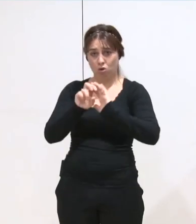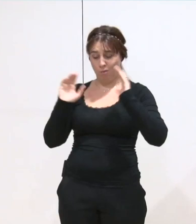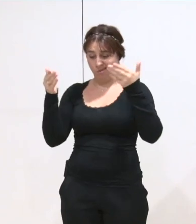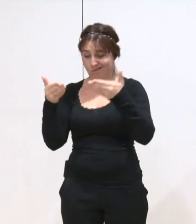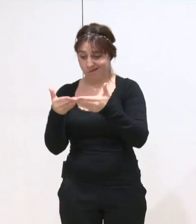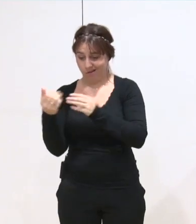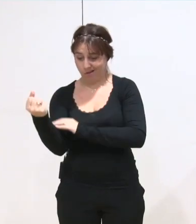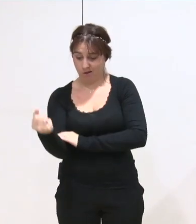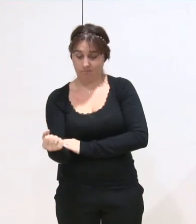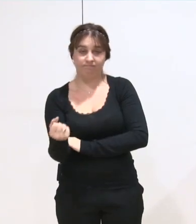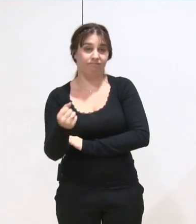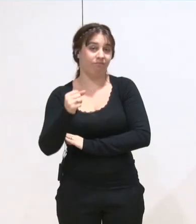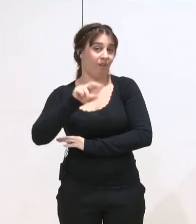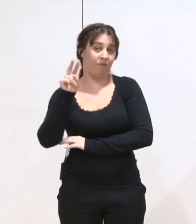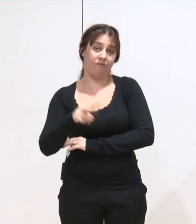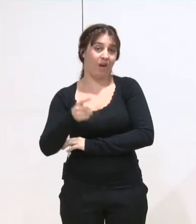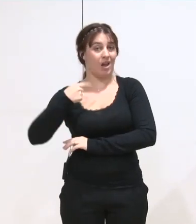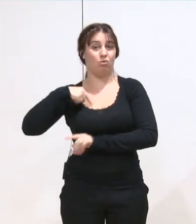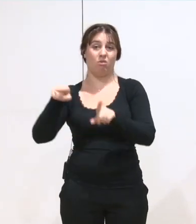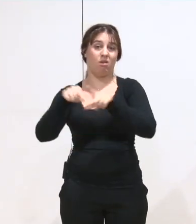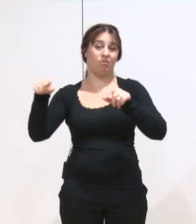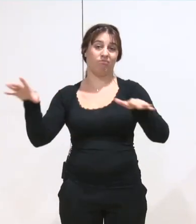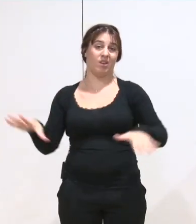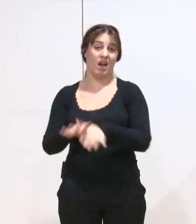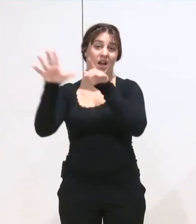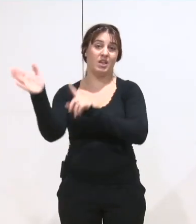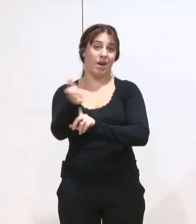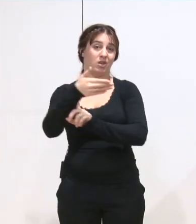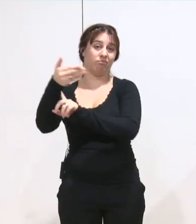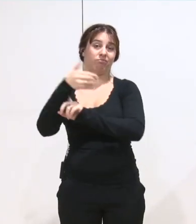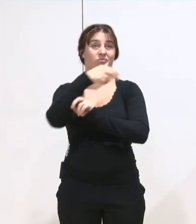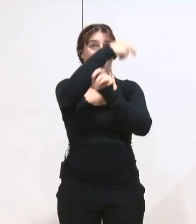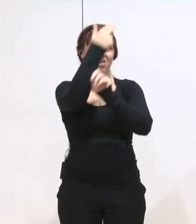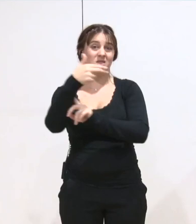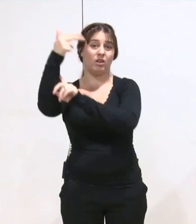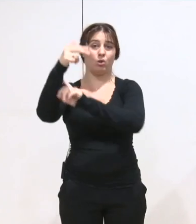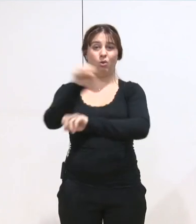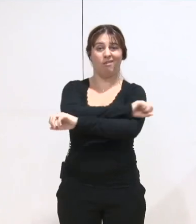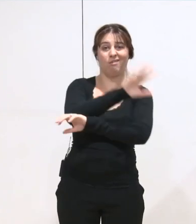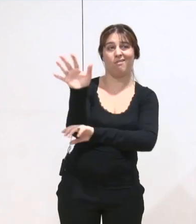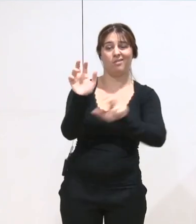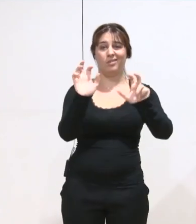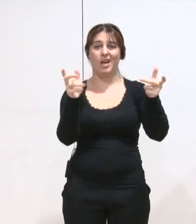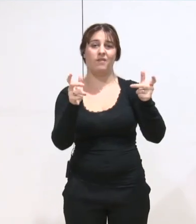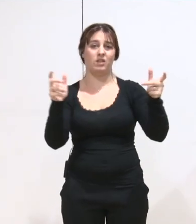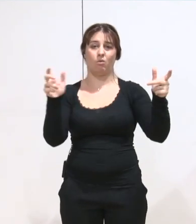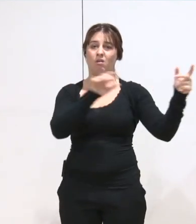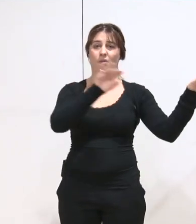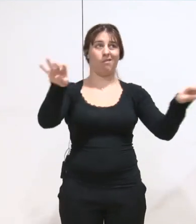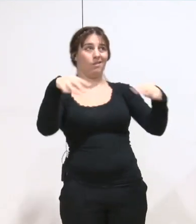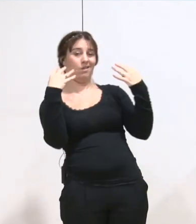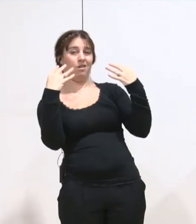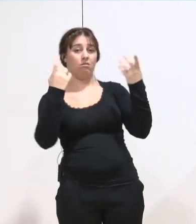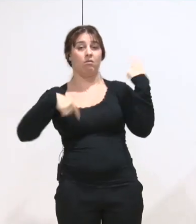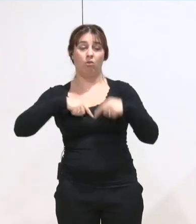valoir, malheureusement, d'être distingués à ce titre par des médias nationaux, une distinction dont nous préférerions